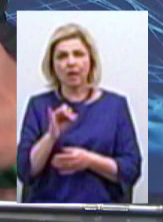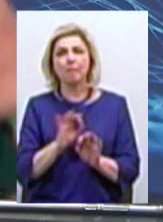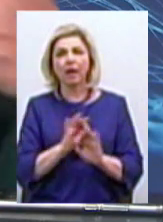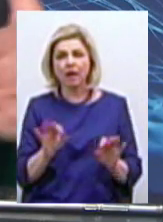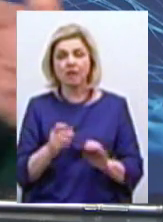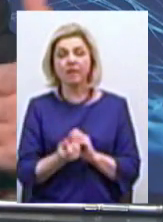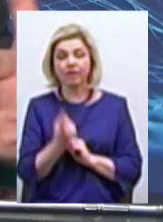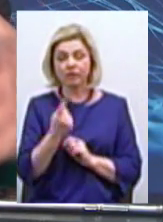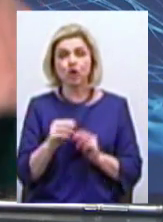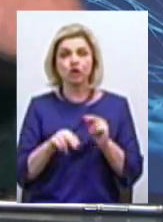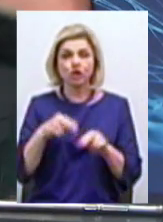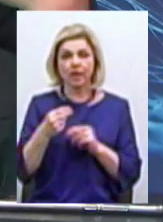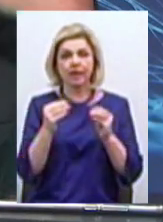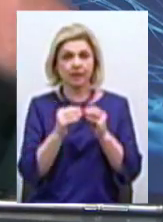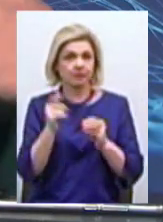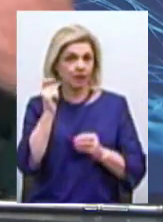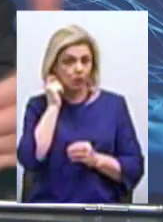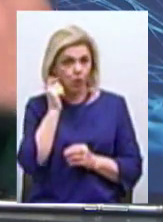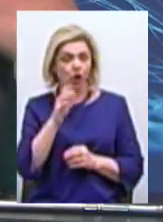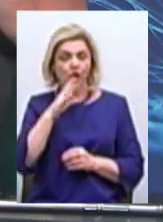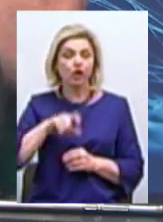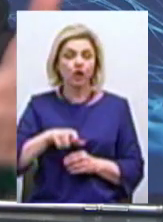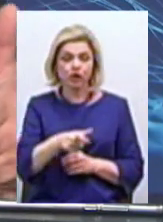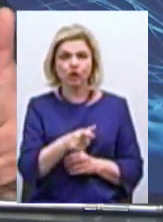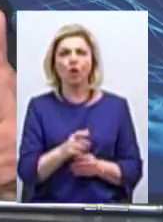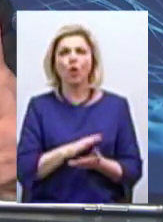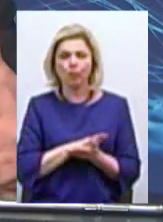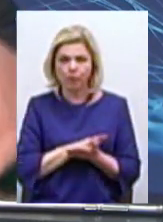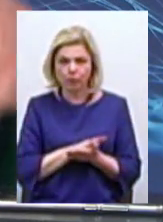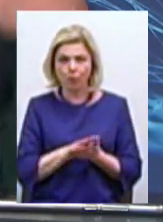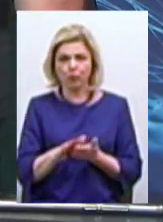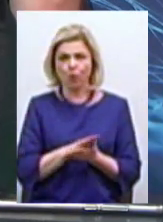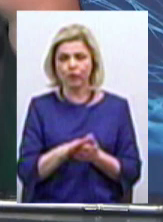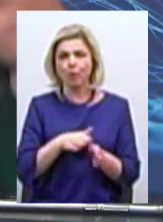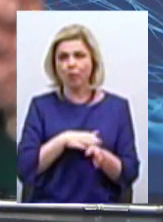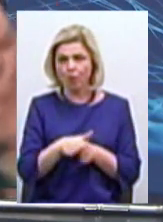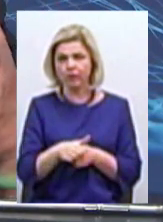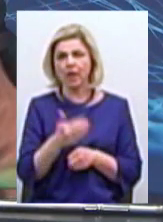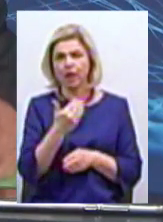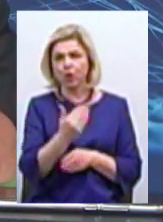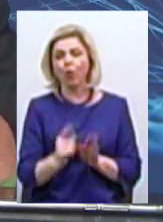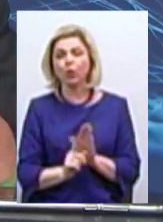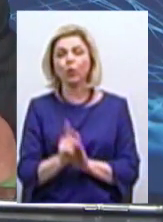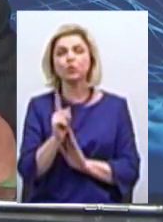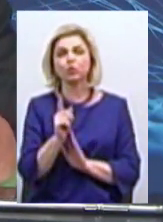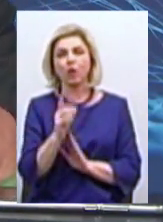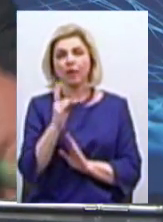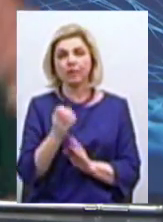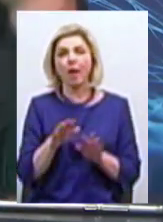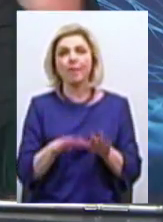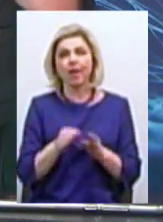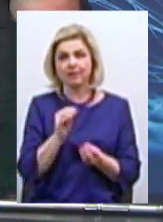що через 10 років річка повністю обновлюється, русло її стає на минуле